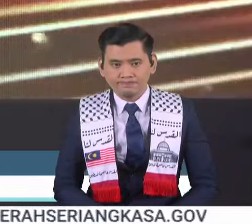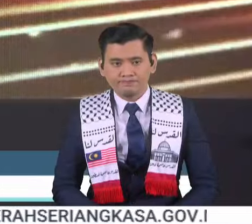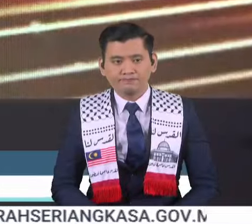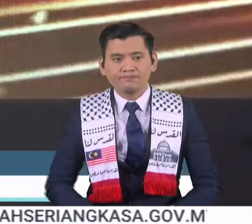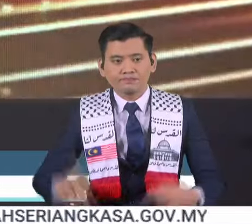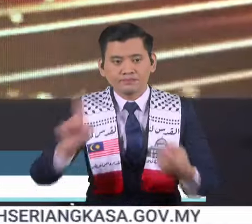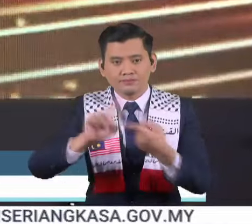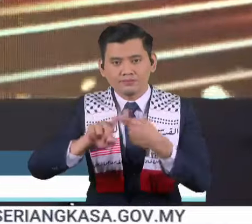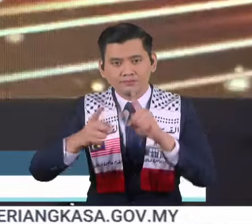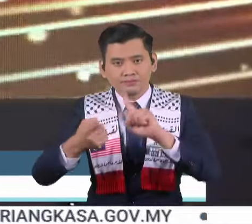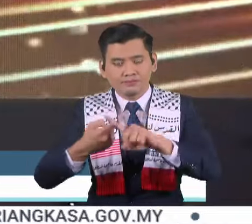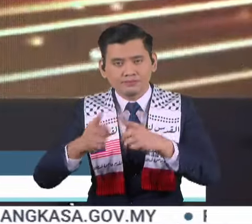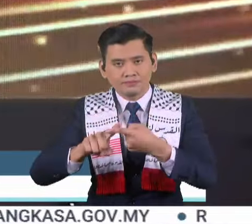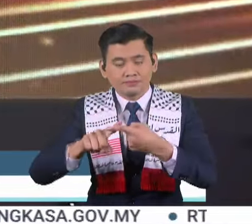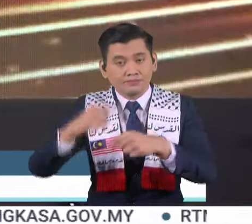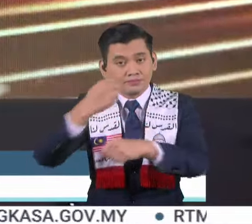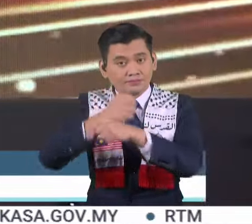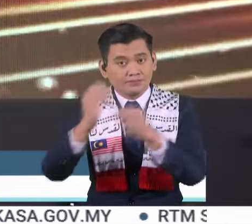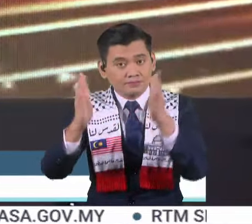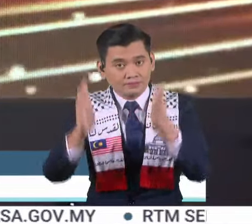Rekan-rekan dalam penjawat awam harus ikuti.